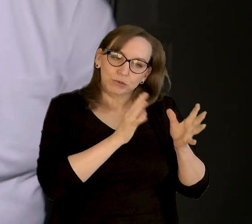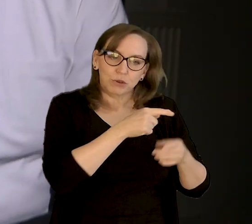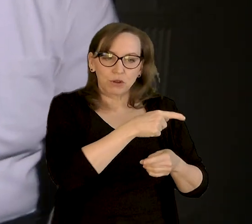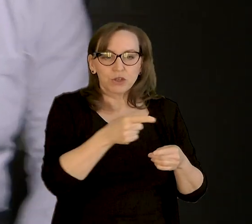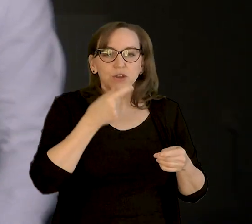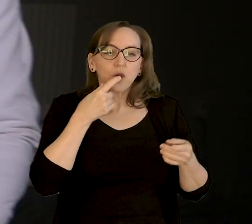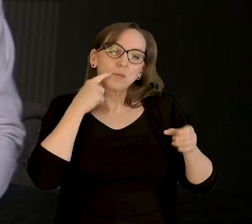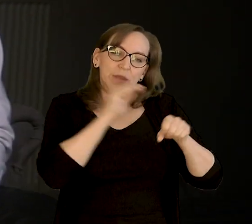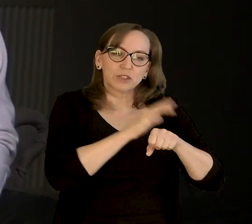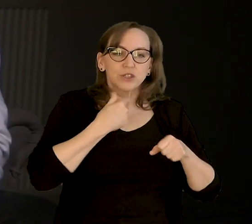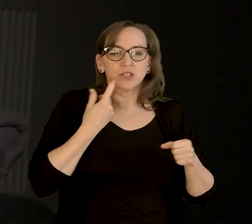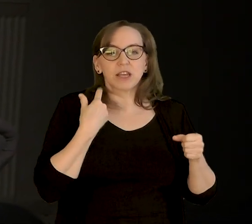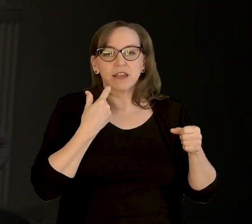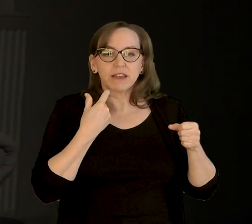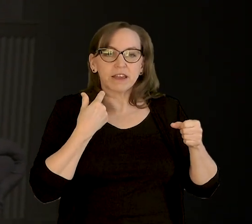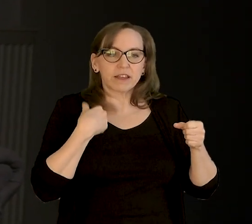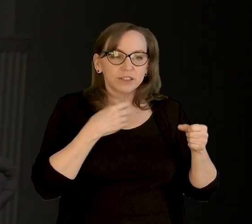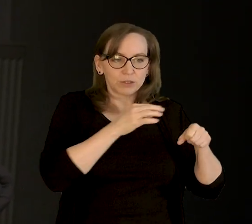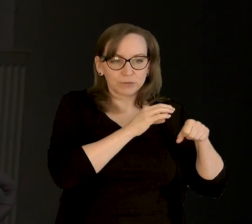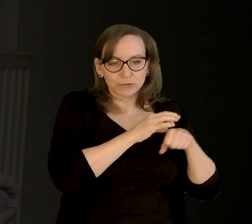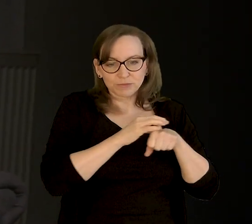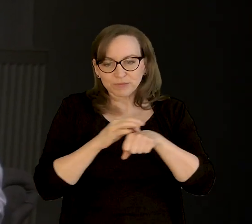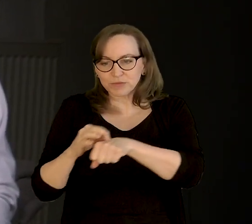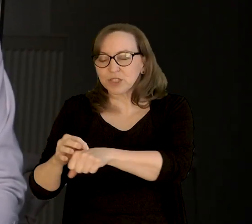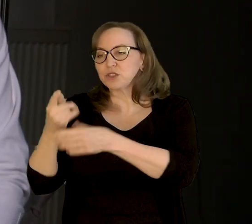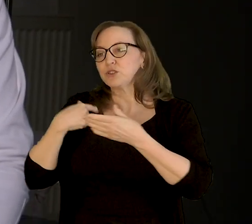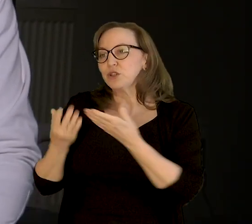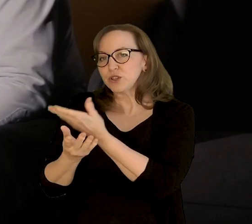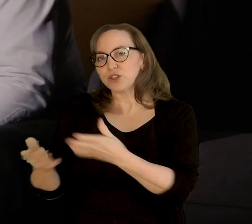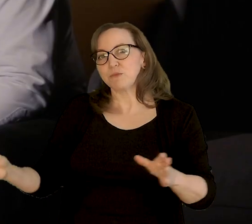do ziemi mlekiem i miodem płynącej.